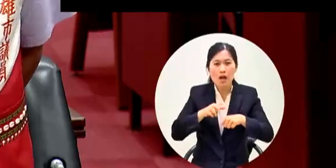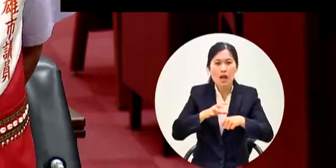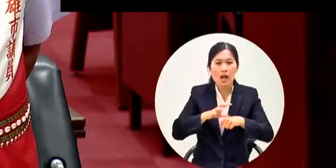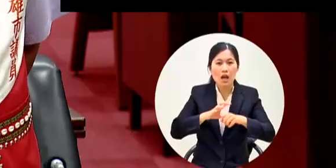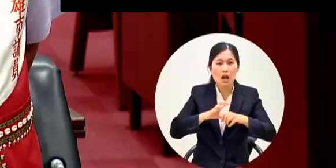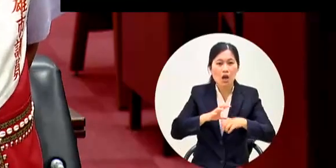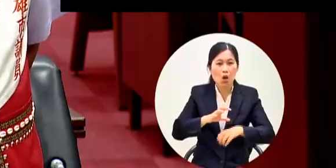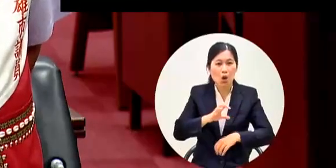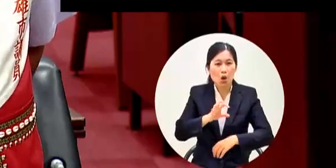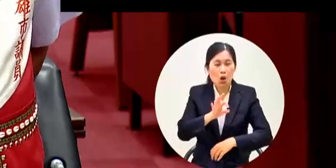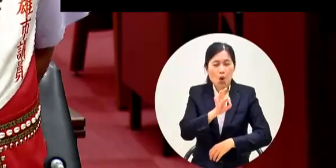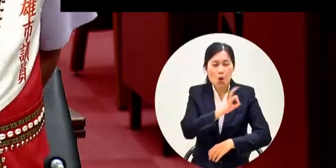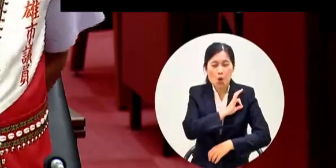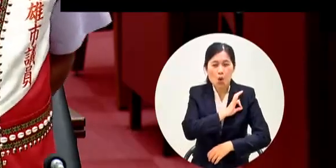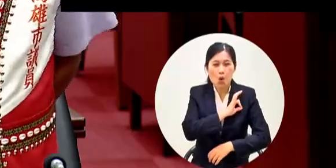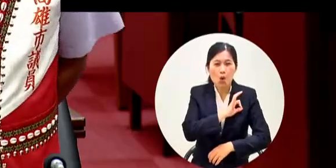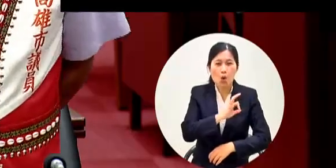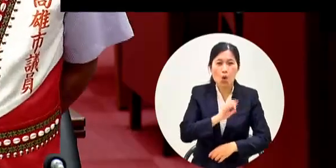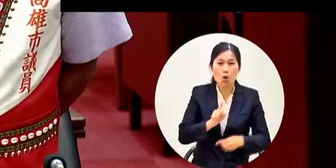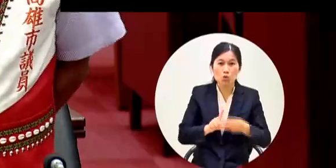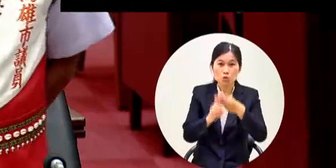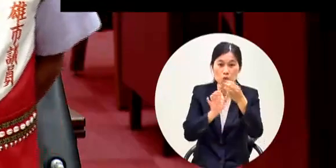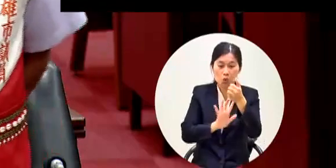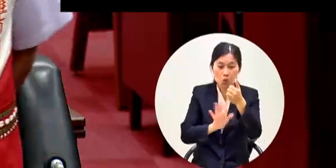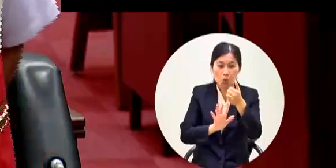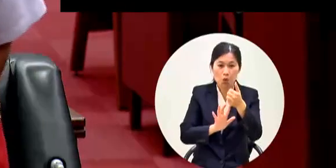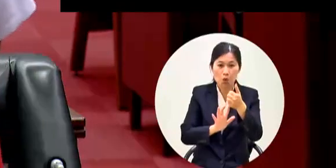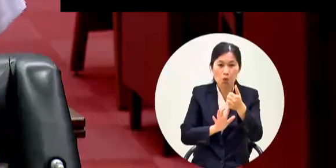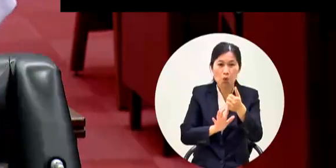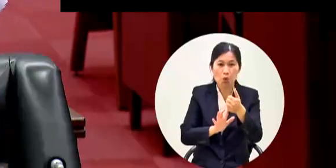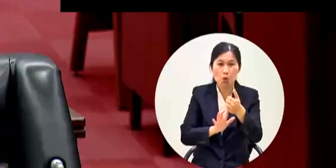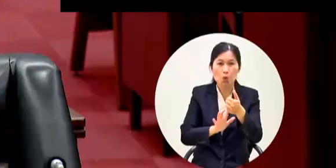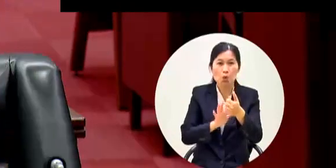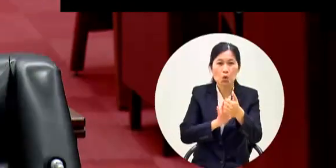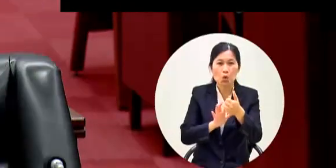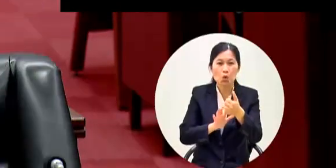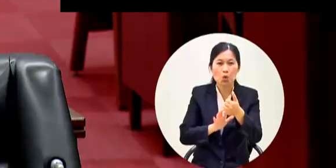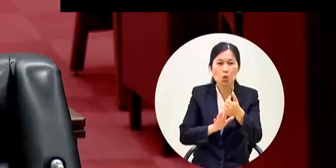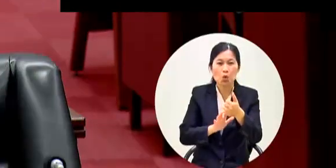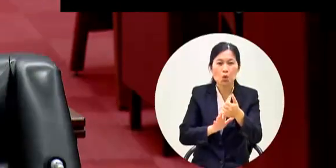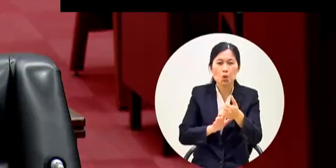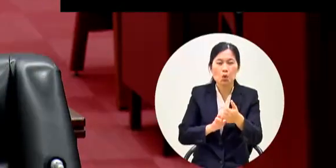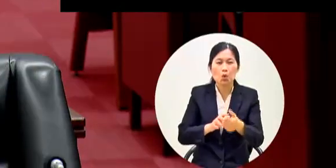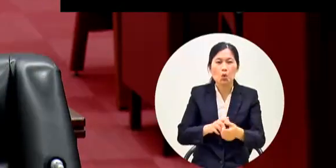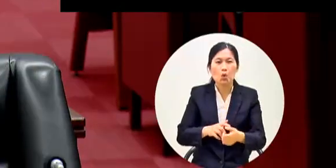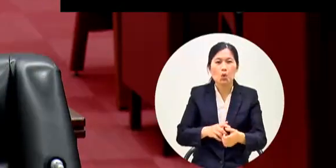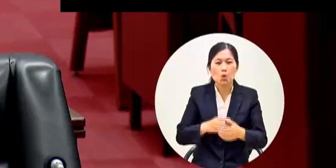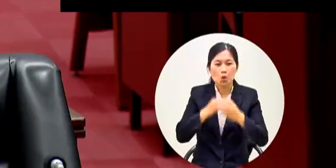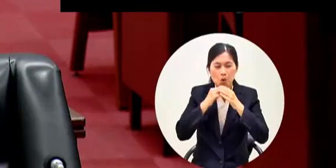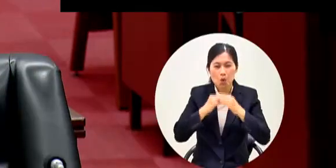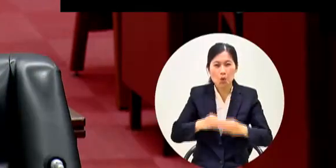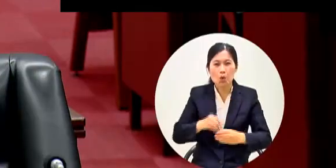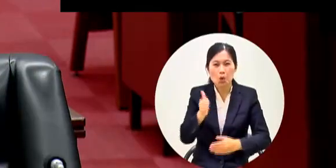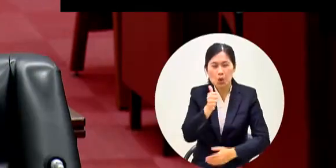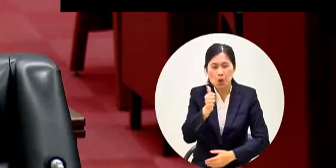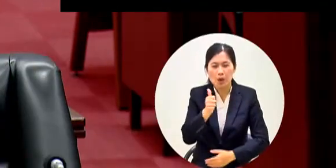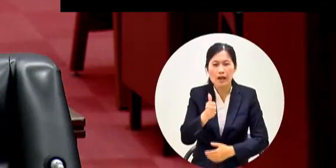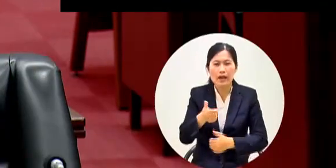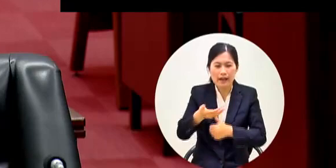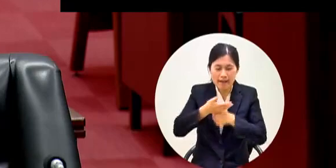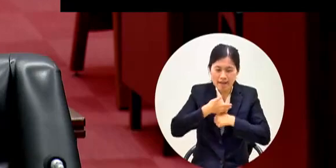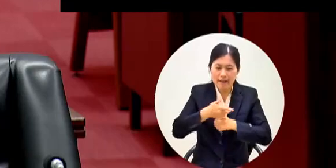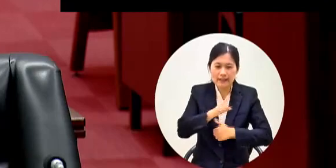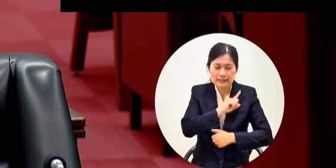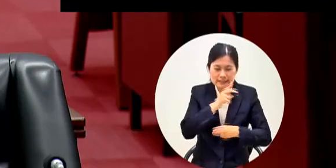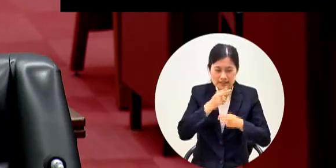好，因为你发型变了，我都看不出来啊。原来是主委没有错哦。